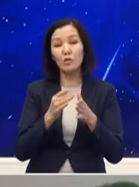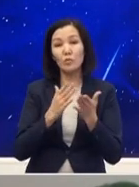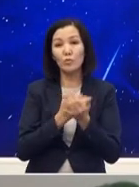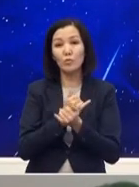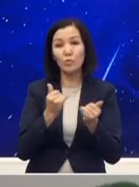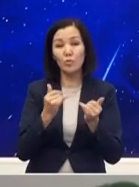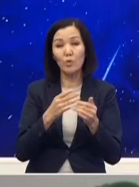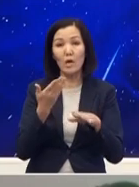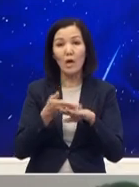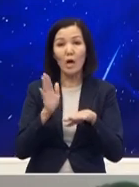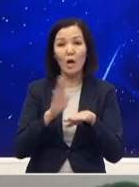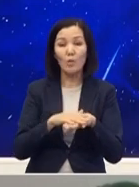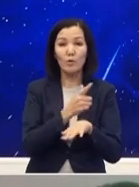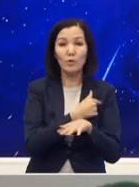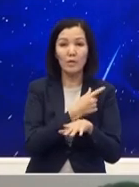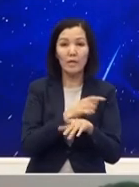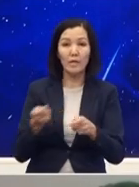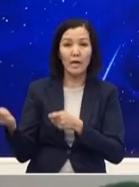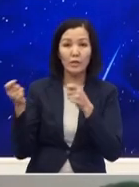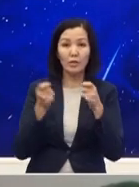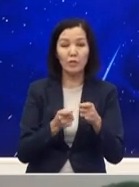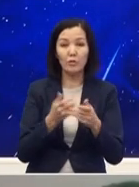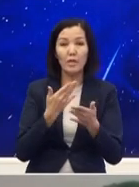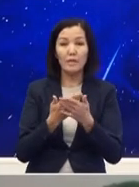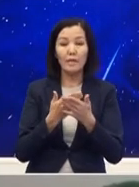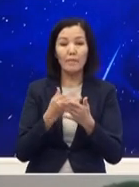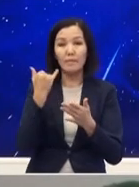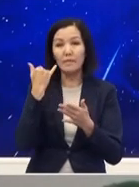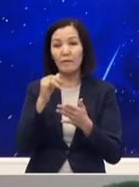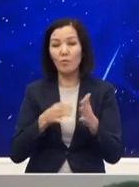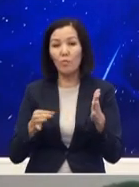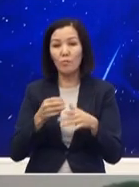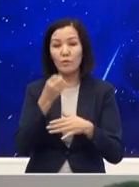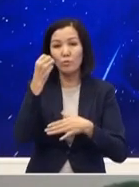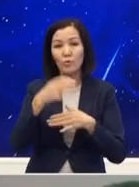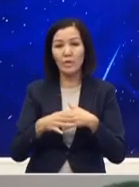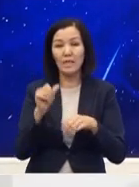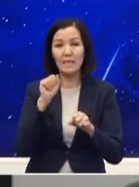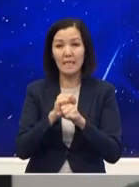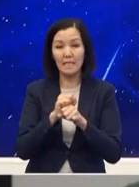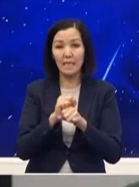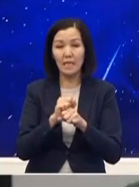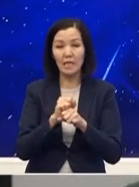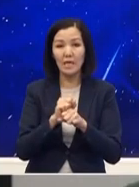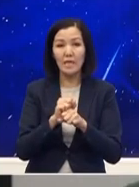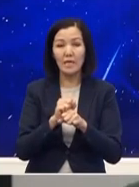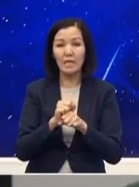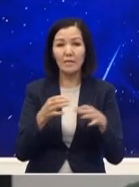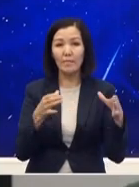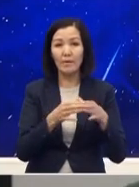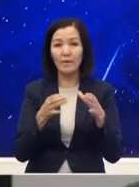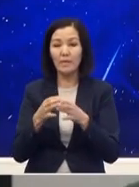Ауыр халдегілерді жедел емханаға жеткізу. Келіп түскен қоңыраулар облыс орталығындағы станцияға түседі. Жергілікті